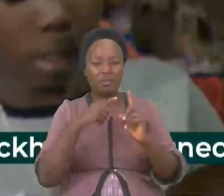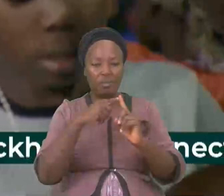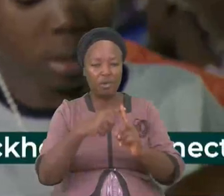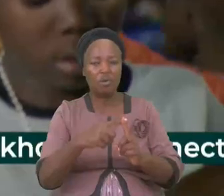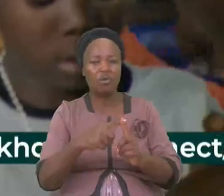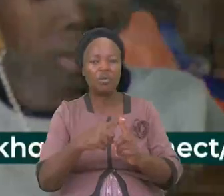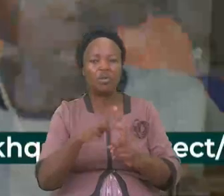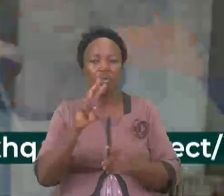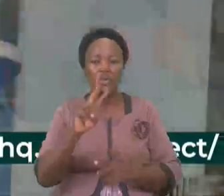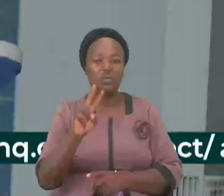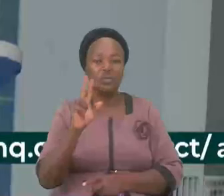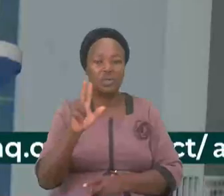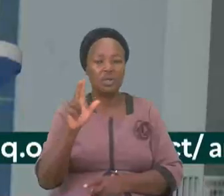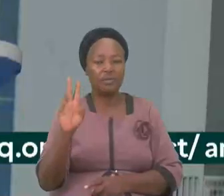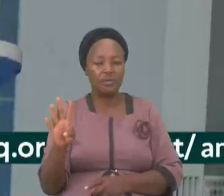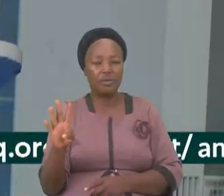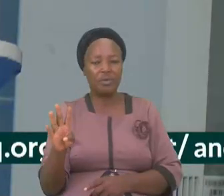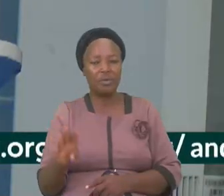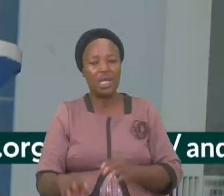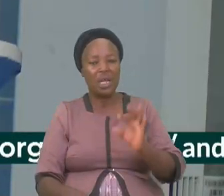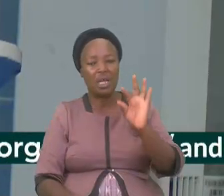Plus 234